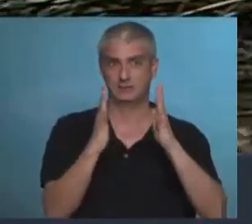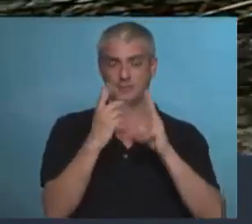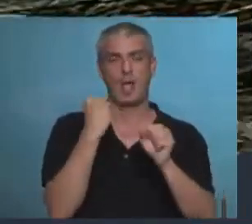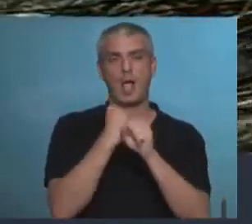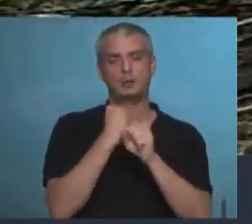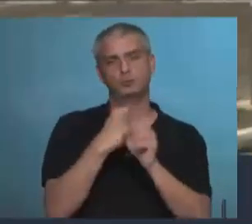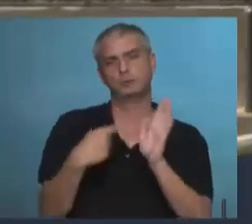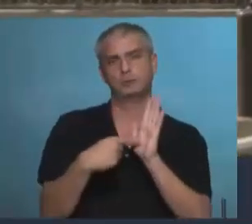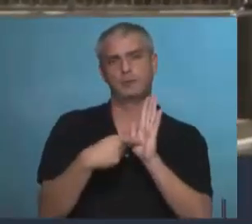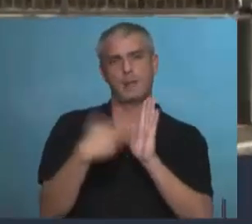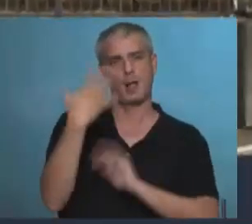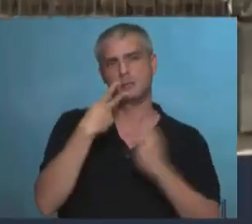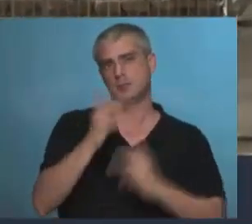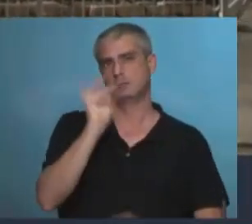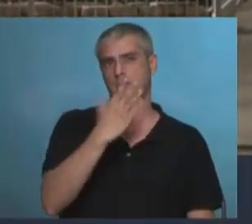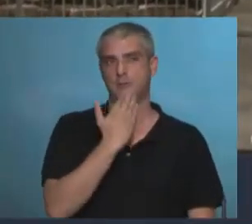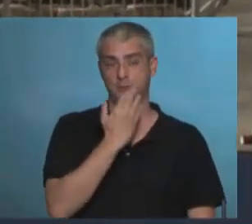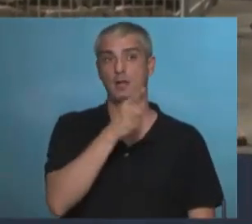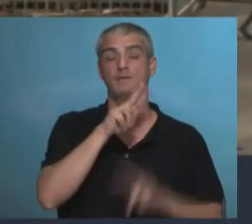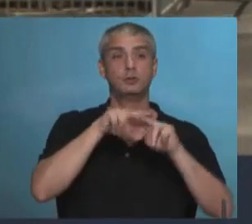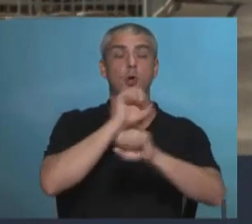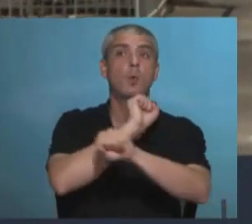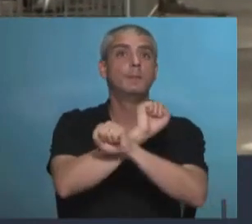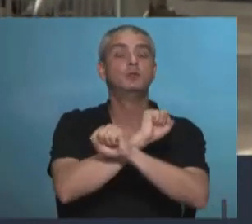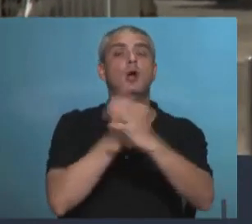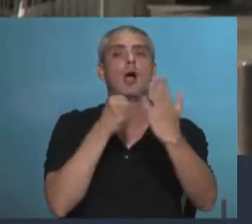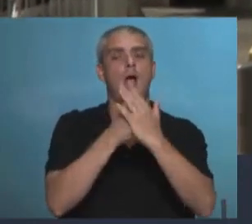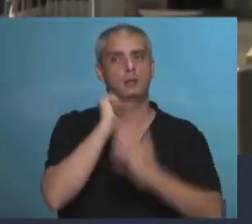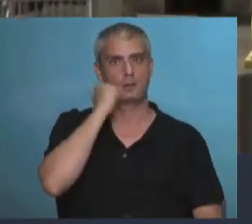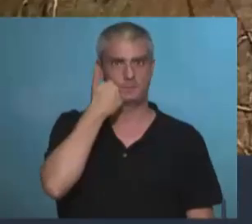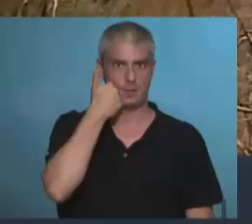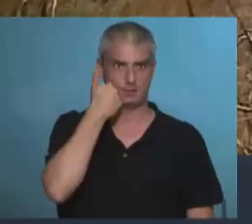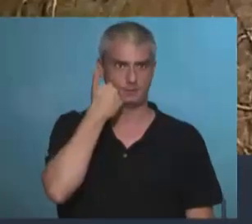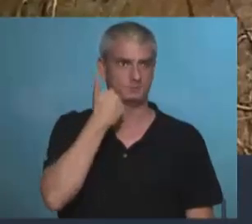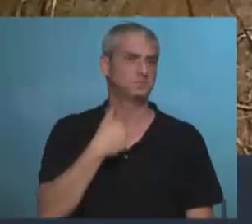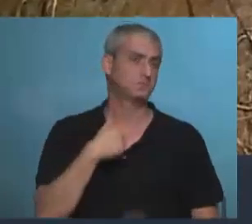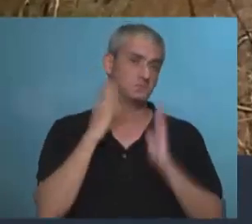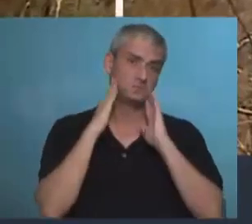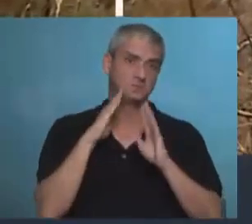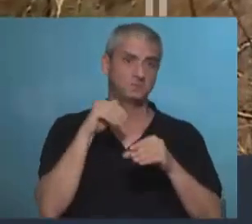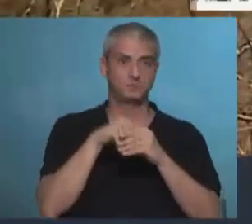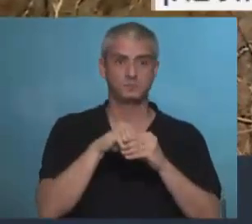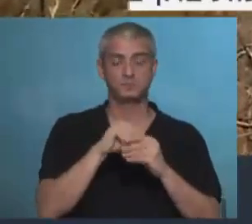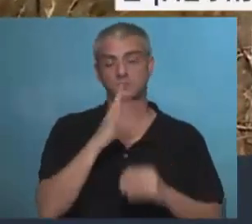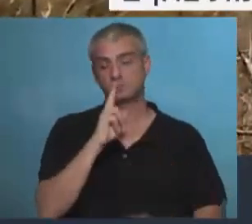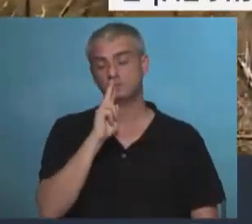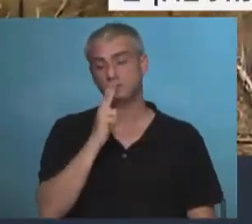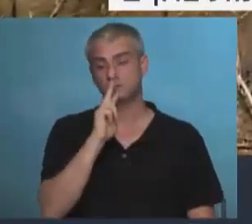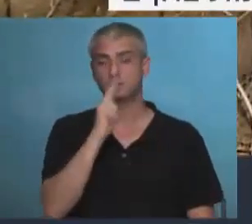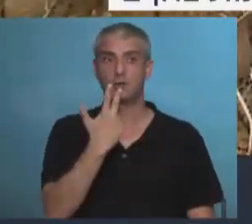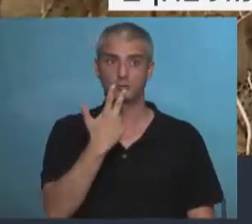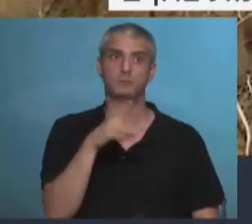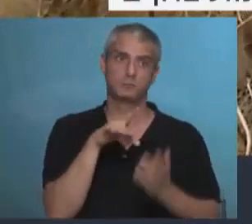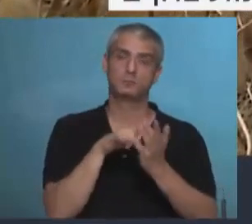ממניע לאומני, והם יוותרו במעצר לפחות עד מחר. אני מאמין שבתוך שנתיים, שלוש, במקום